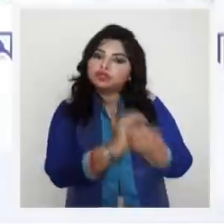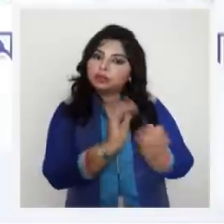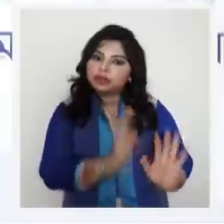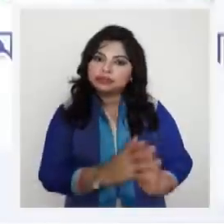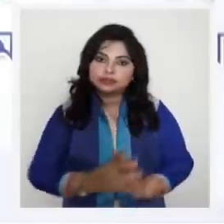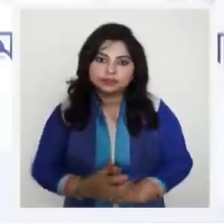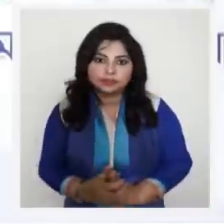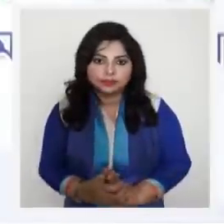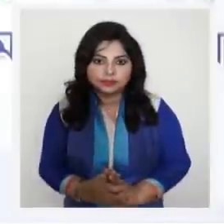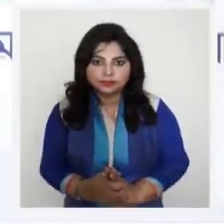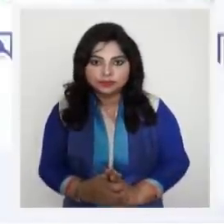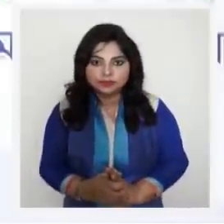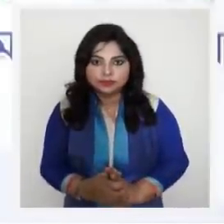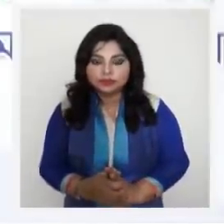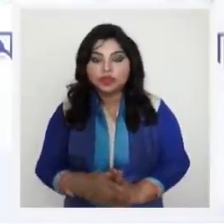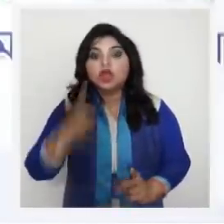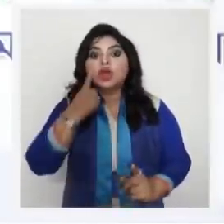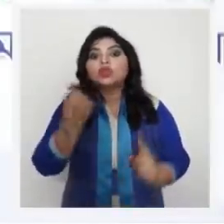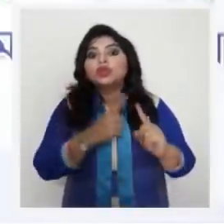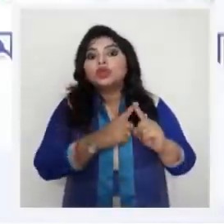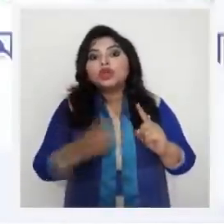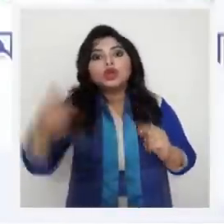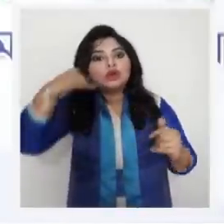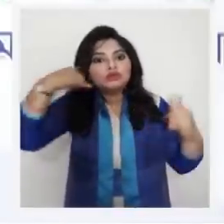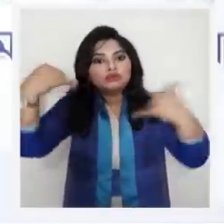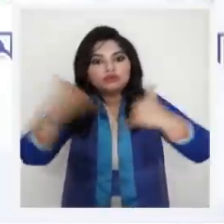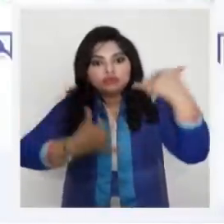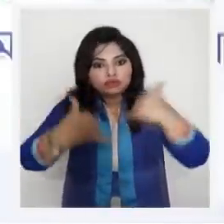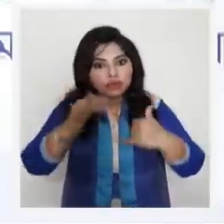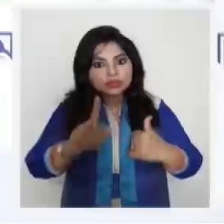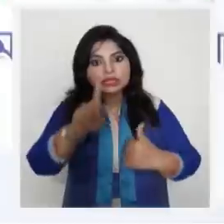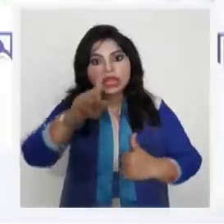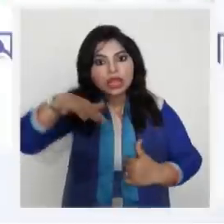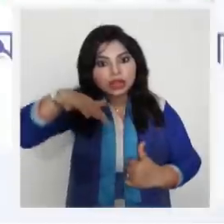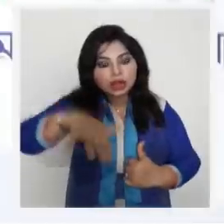1,82,680টি ব্যক্তিগত সুরক্ষা সামগ্রী, সূত্র কেন্দ্রীয় ঔষধাগার।